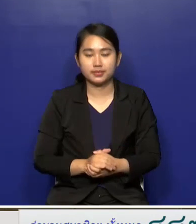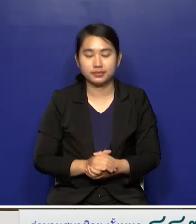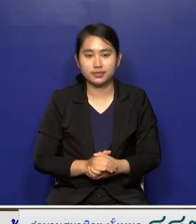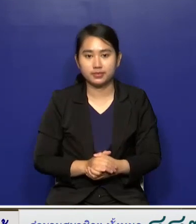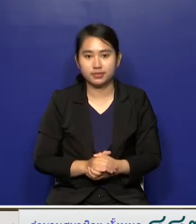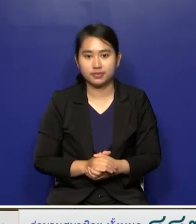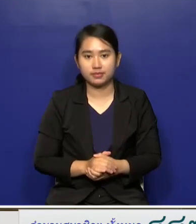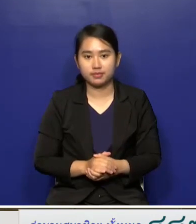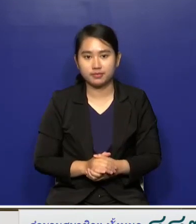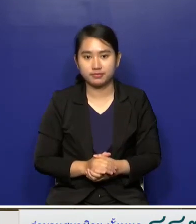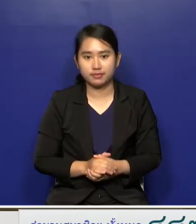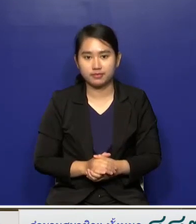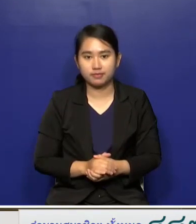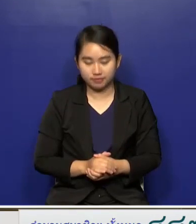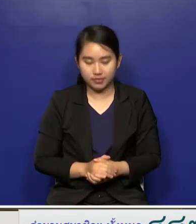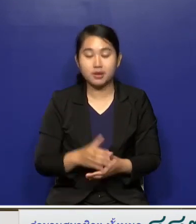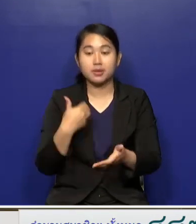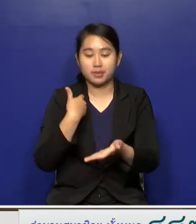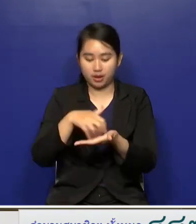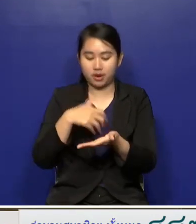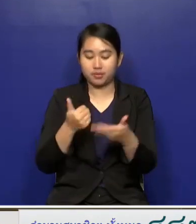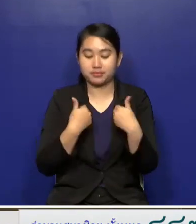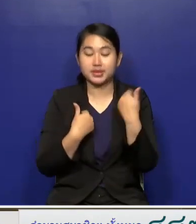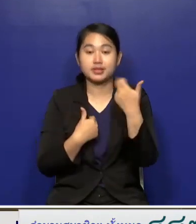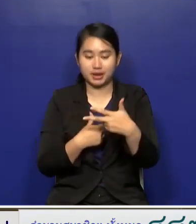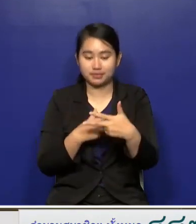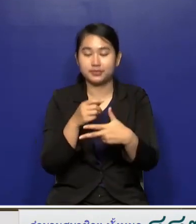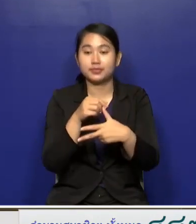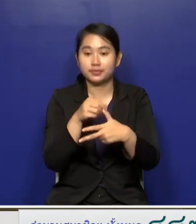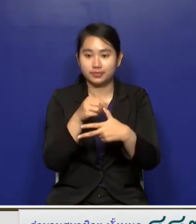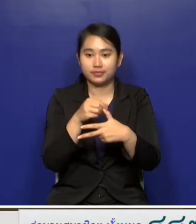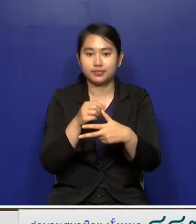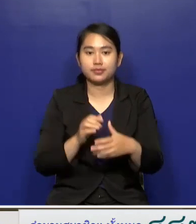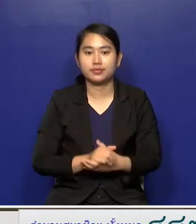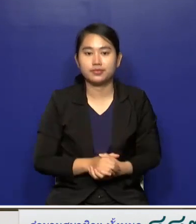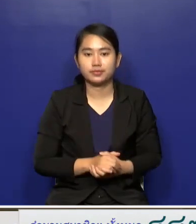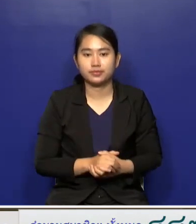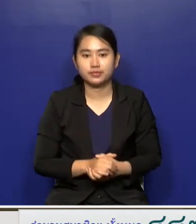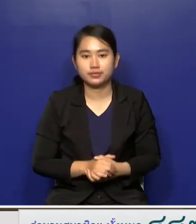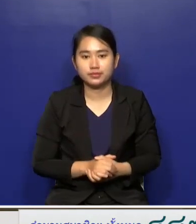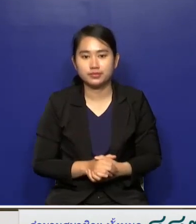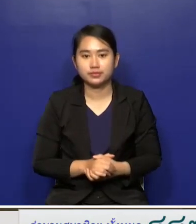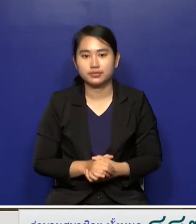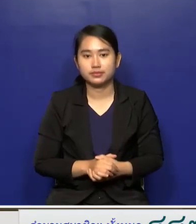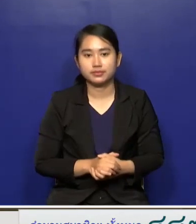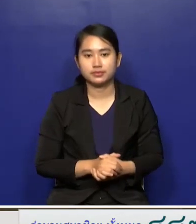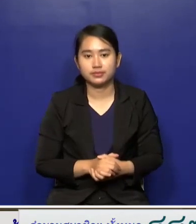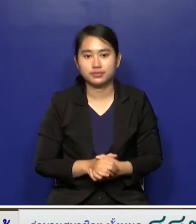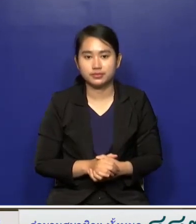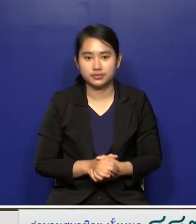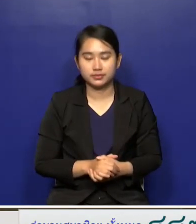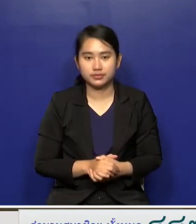ะครับสัก3ประเด็นประเด็นที่1เนี่ยผมเข้าใจว่ารูปแบบการปกคร